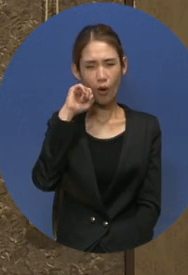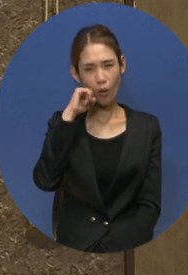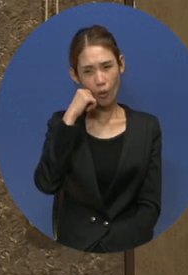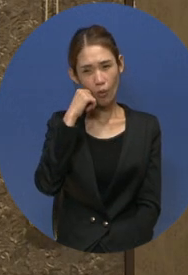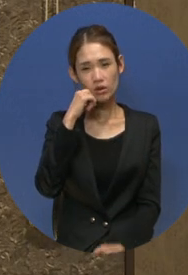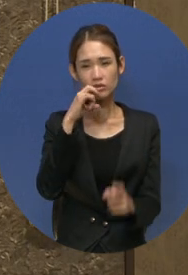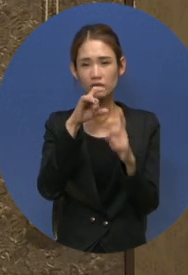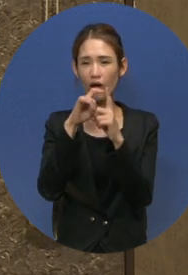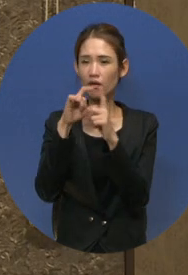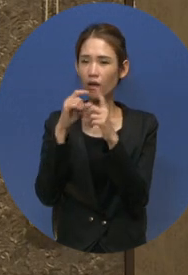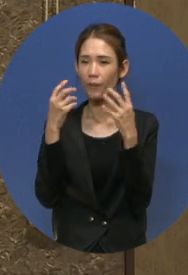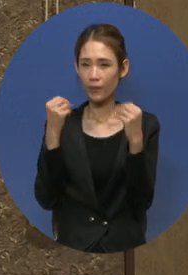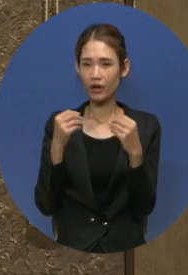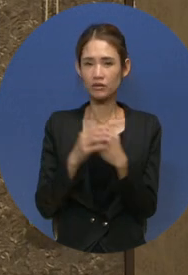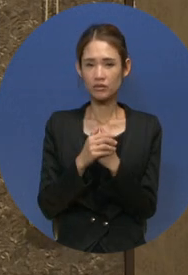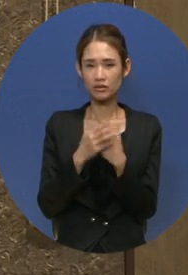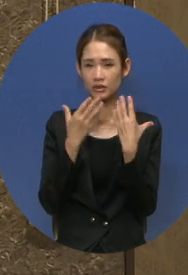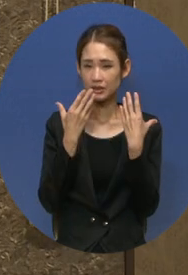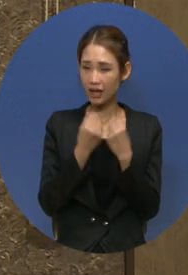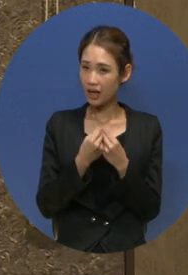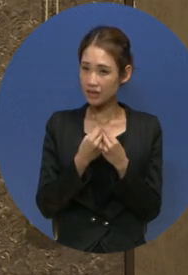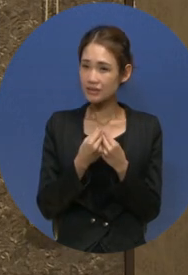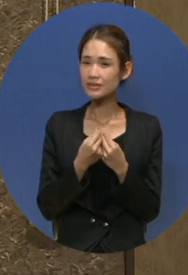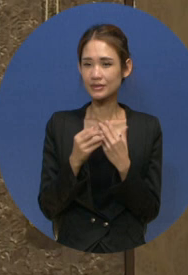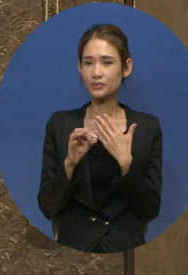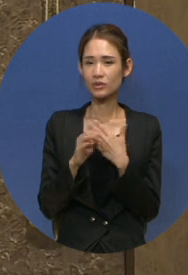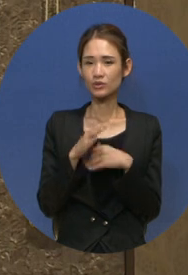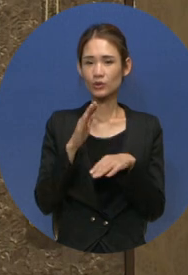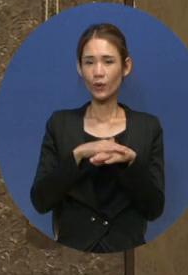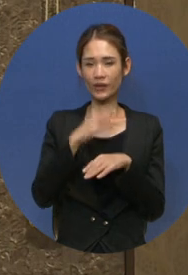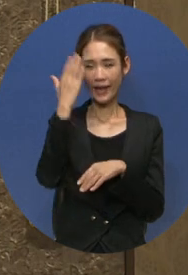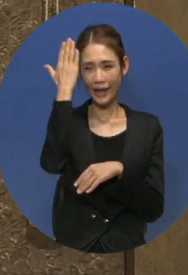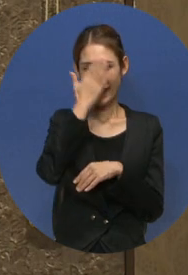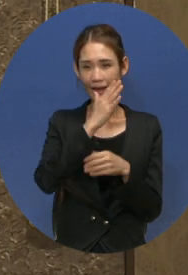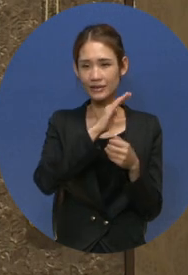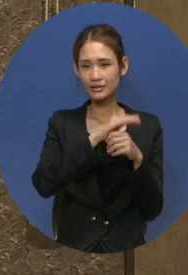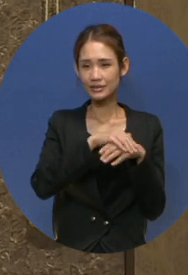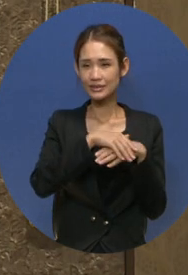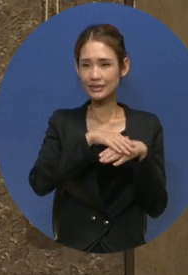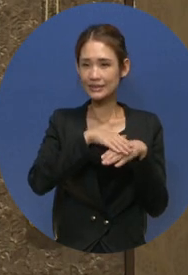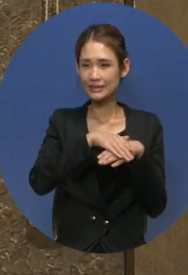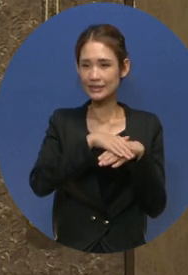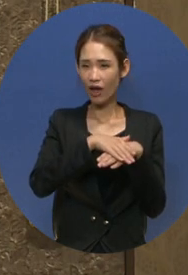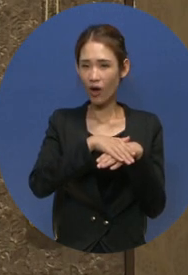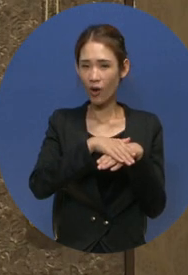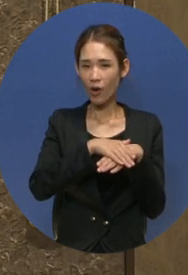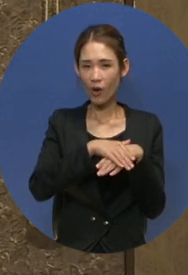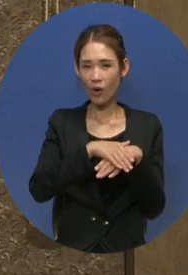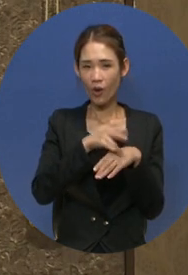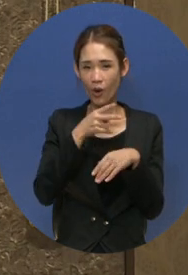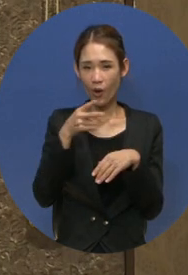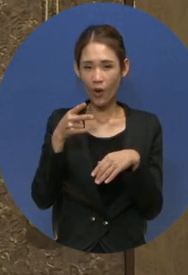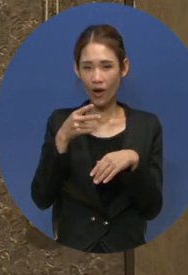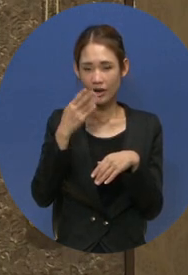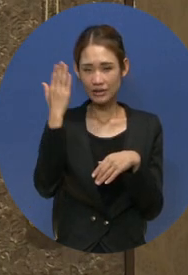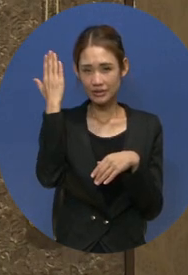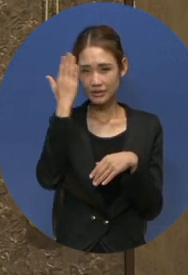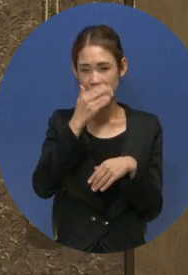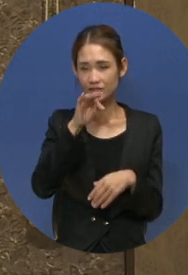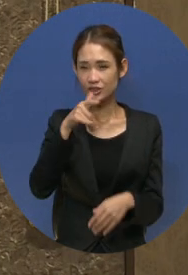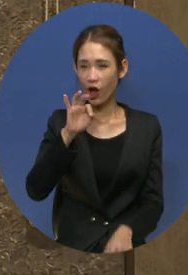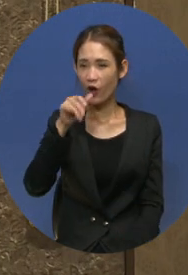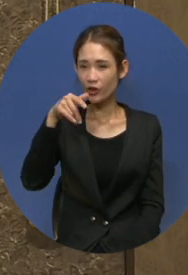그렇죠. 예. 우리는 예를 들어서 뭐 그 손을 깨끗이 씻어요를 주로 뭐 청결하게 해야 된다.